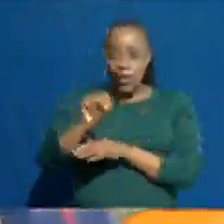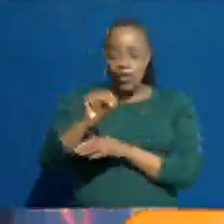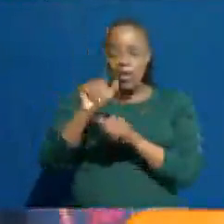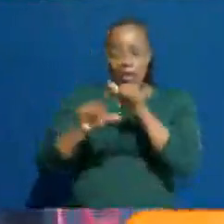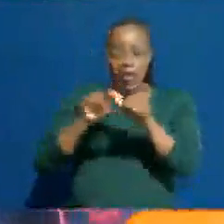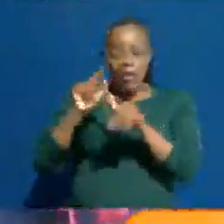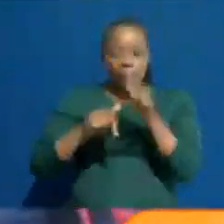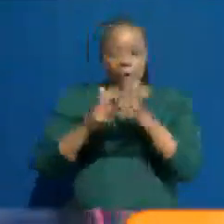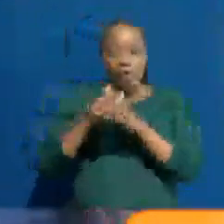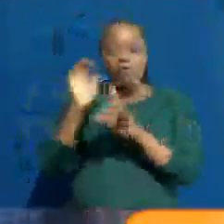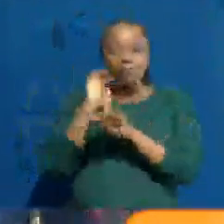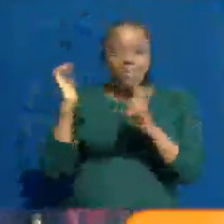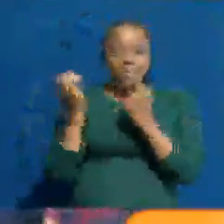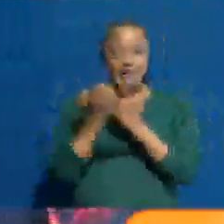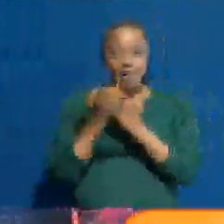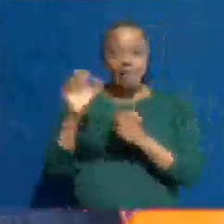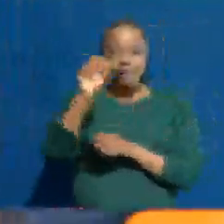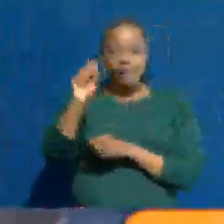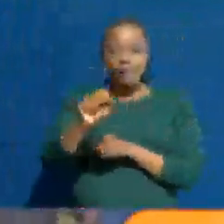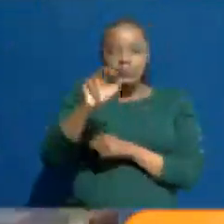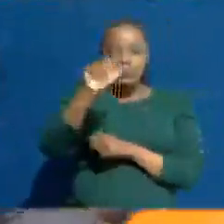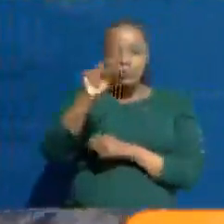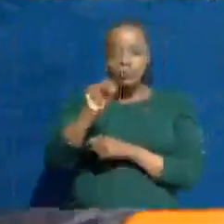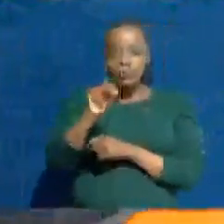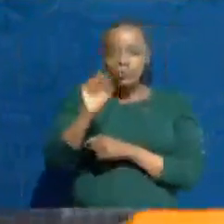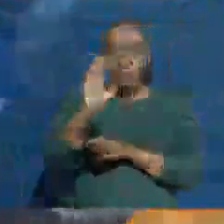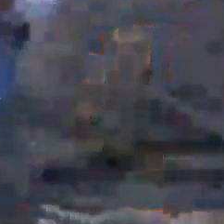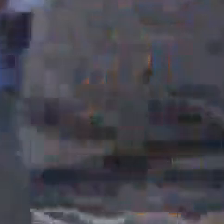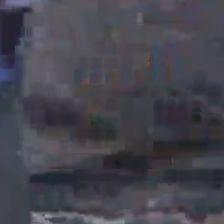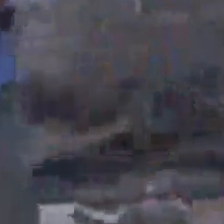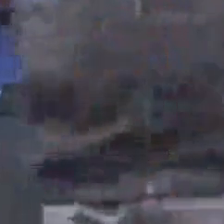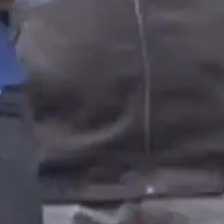kuhusu mazingira. Susan Dunda, Runinga ya Citizen.